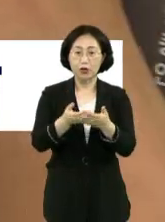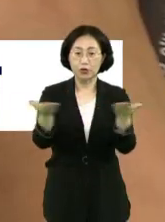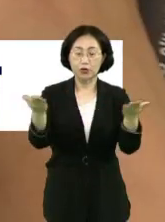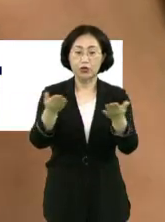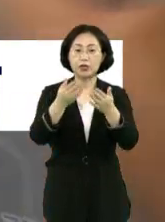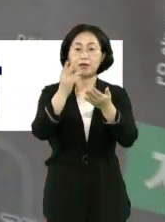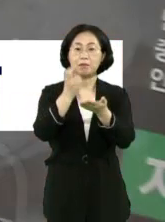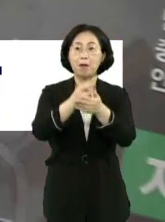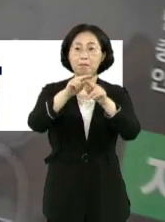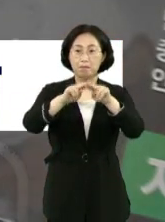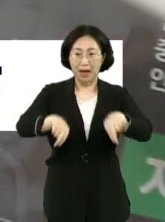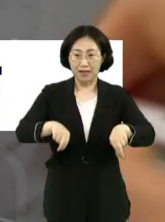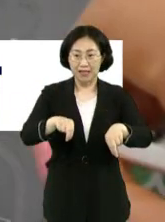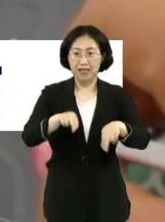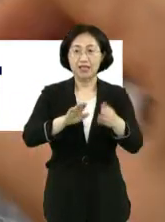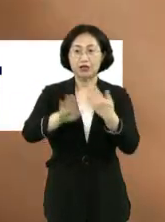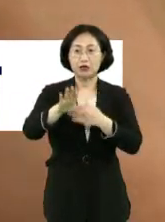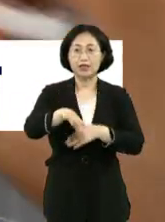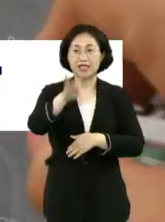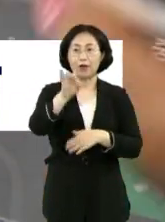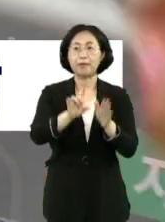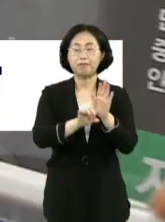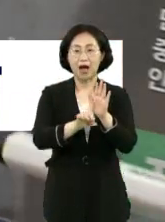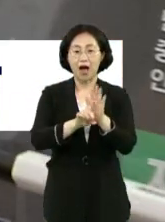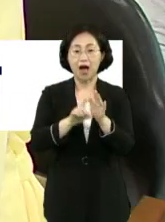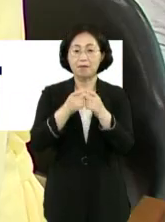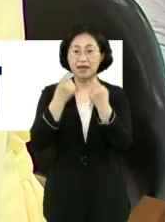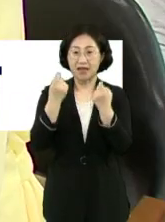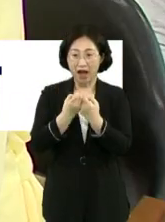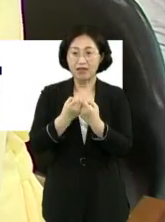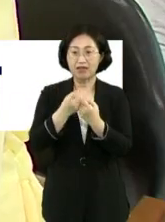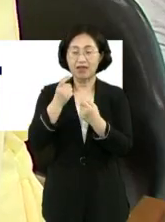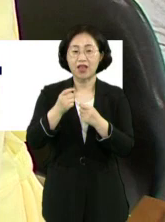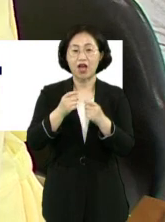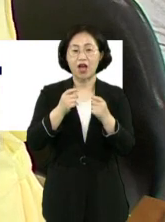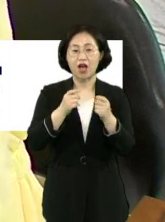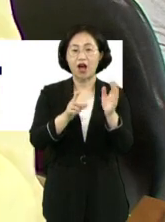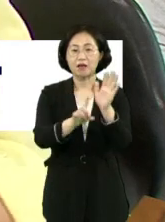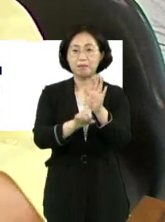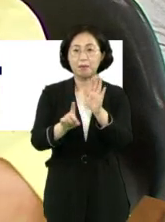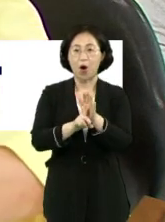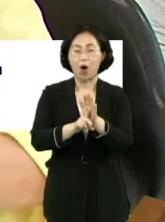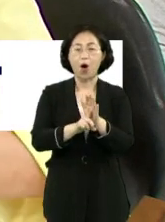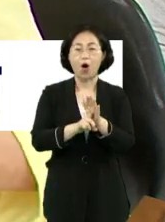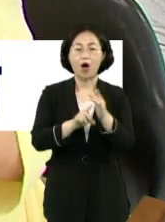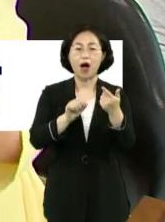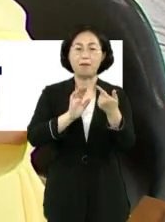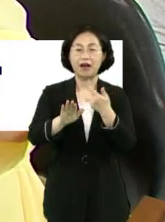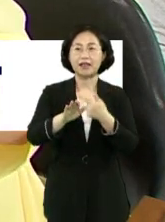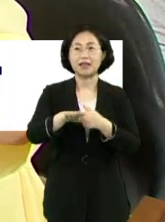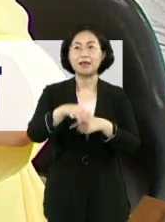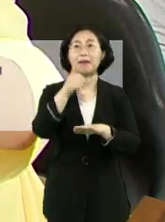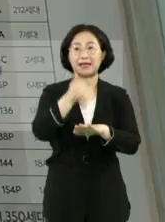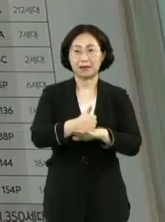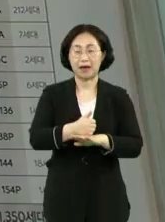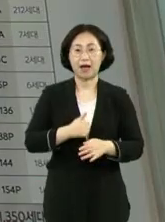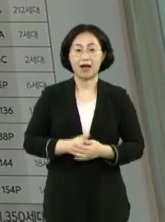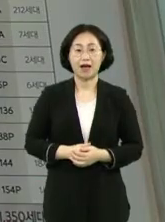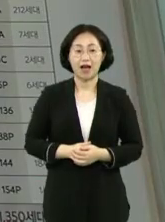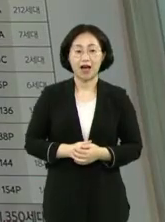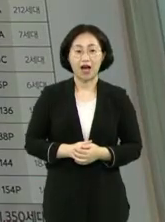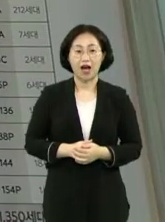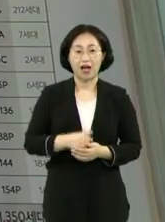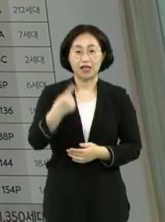이후 첫 분양이자 하반기 민간 마지막 공급으로 분양 전부터 뜨거운 관심을 모았습니다.